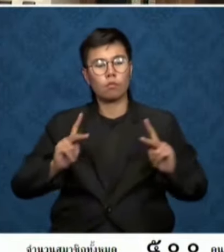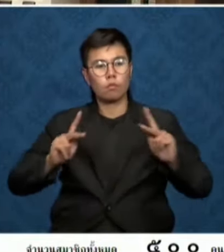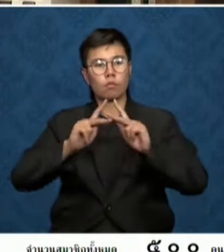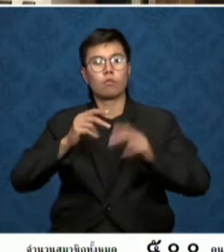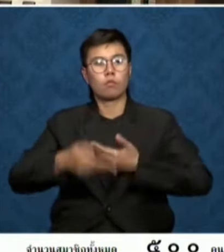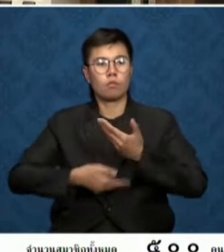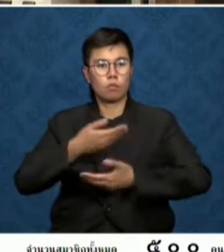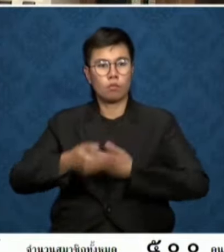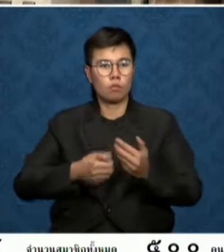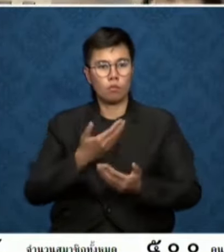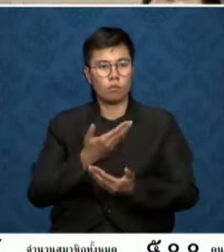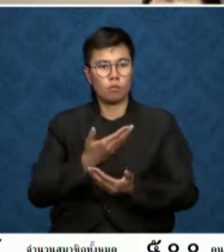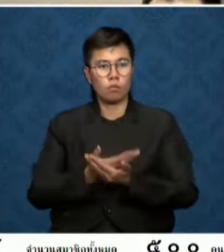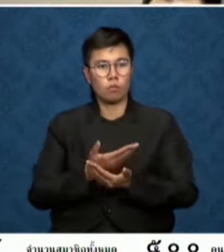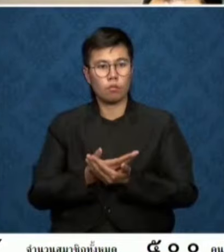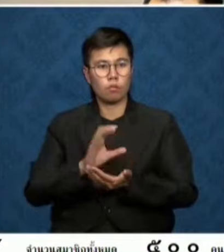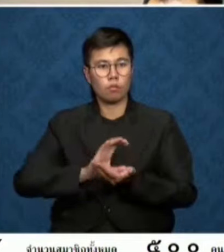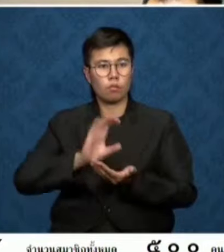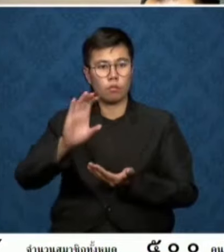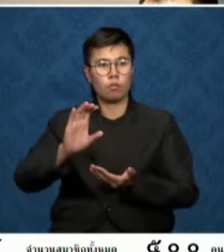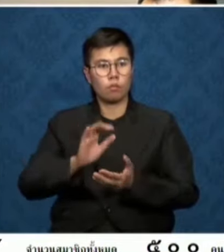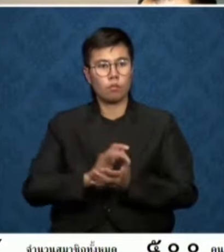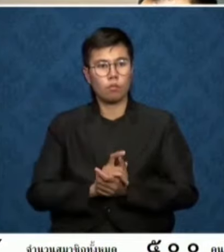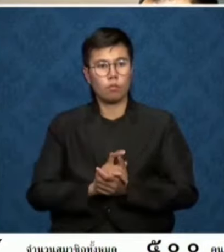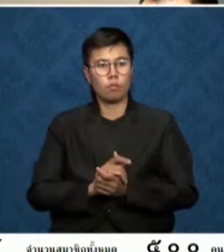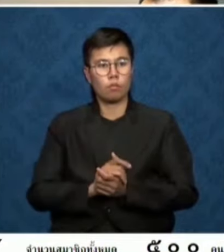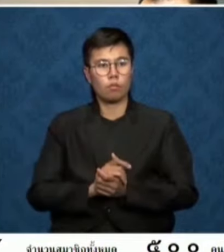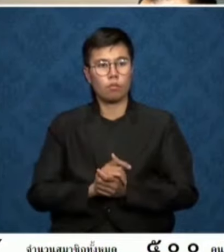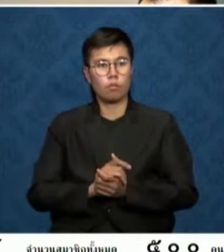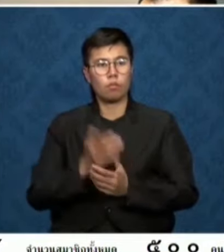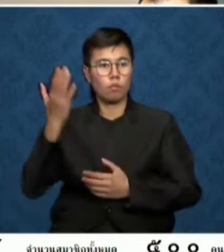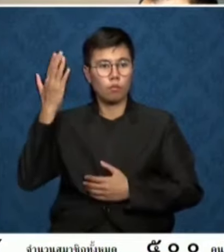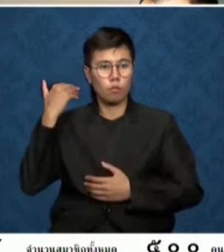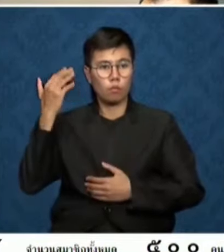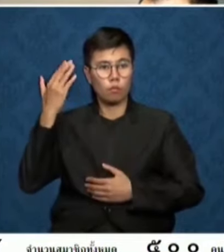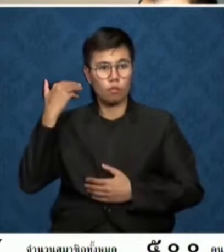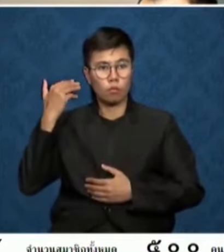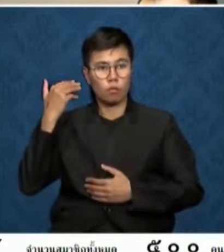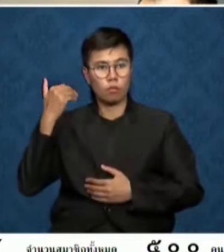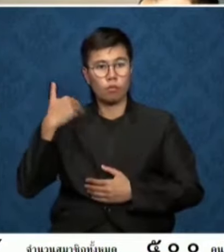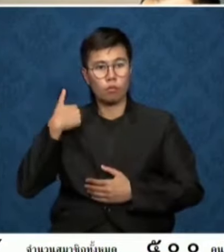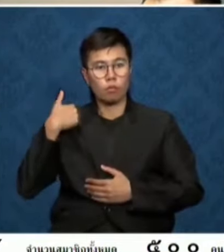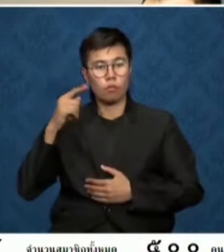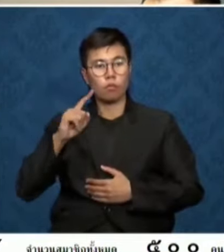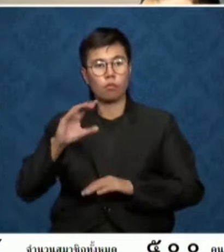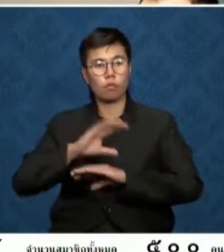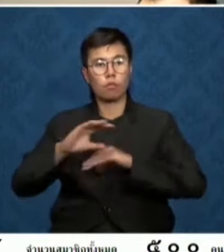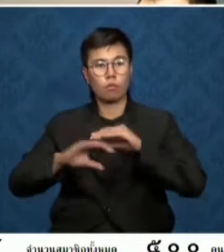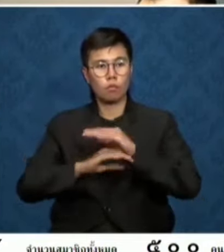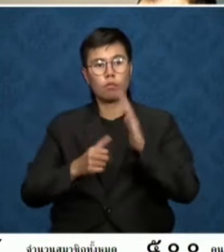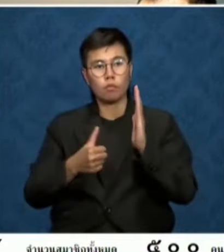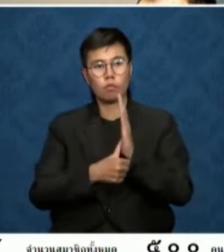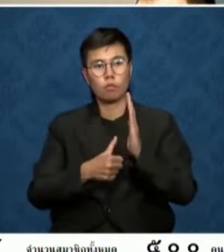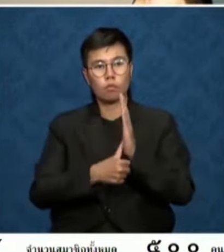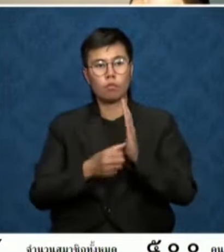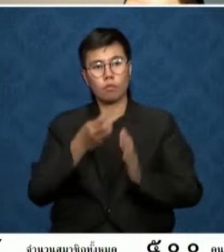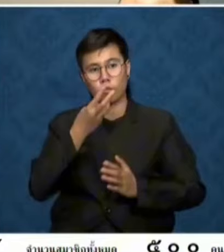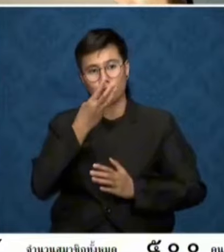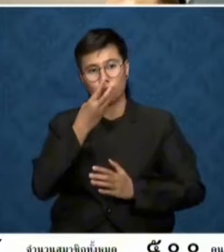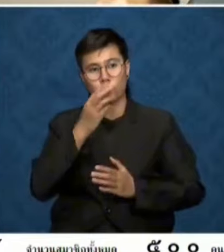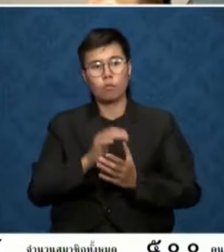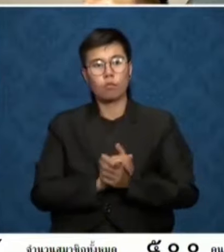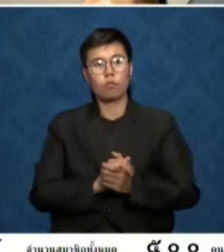การใช้งบประมาณตามโครงการต่างๆนะครับเช่นที่ผ่านมานะครับก็จะมี โครงการรับจำนำข้าวนะครับแล้วก็จะมี